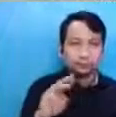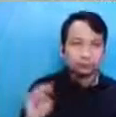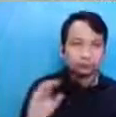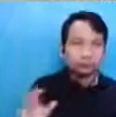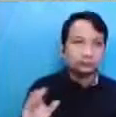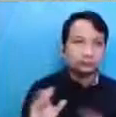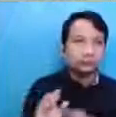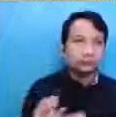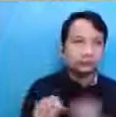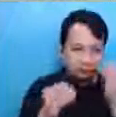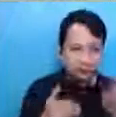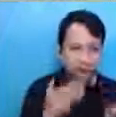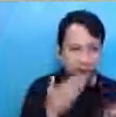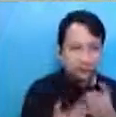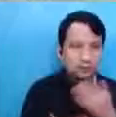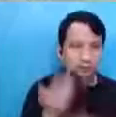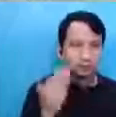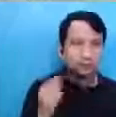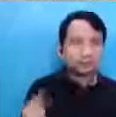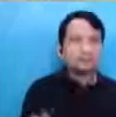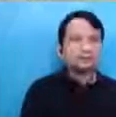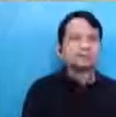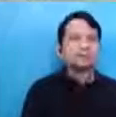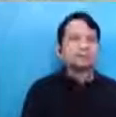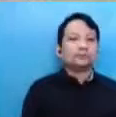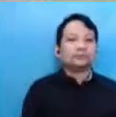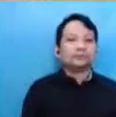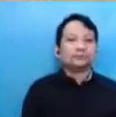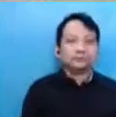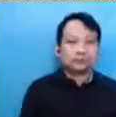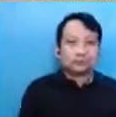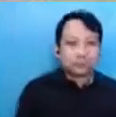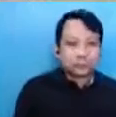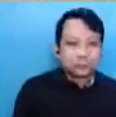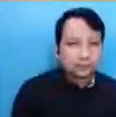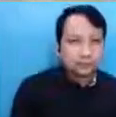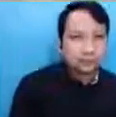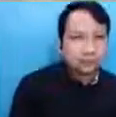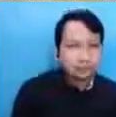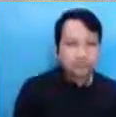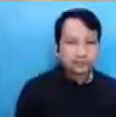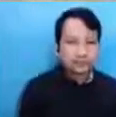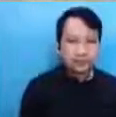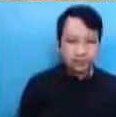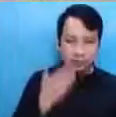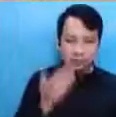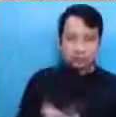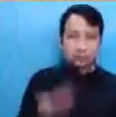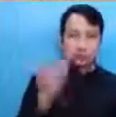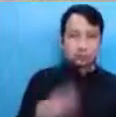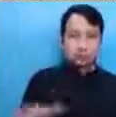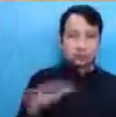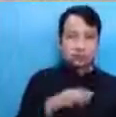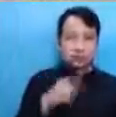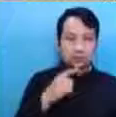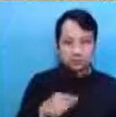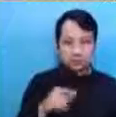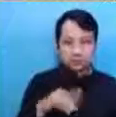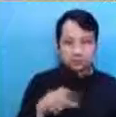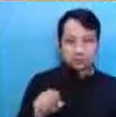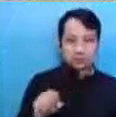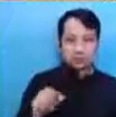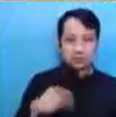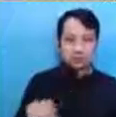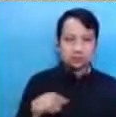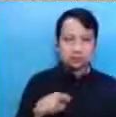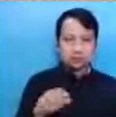Sir Timbal, magandang umaga po ulit sa inyo. Ma'am, magandang umaga po at sa lahat po ng mga kasama natin dyan sa ating station at mga